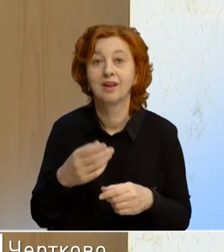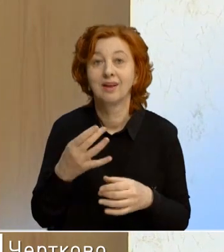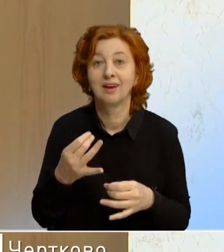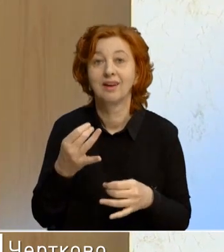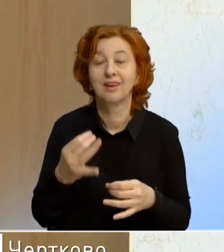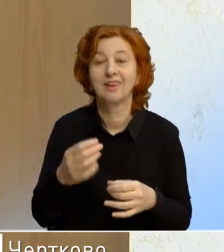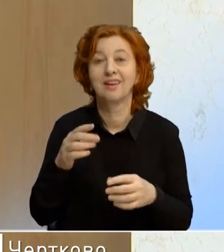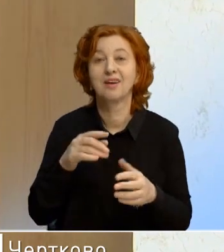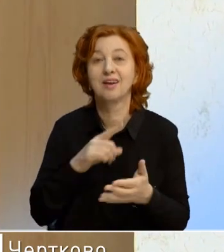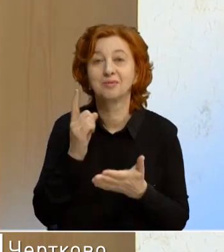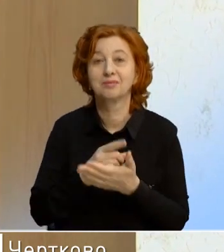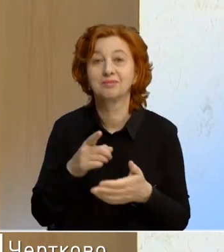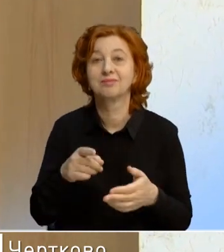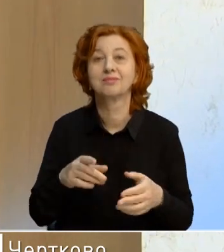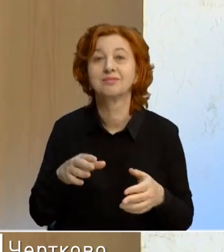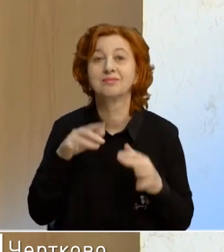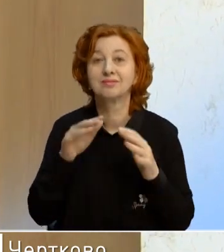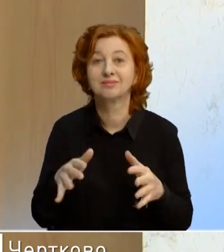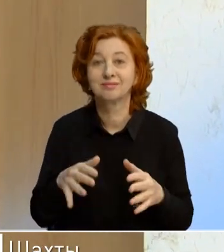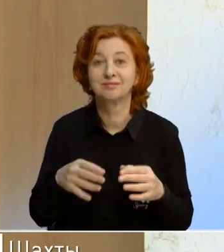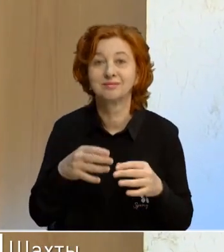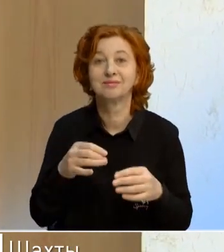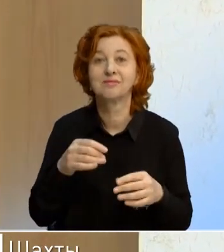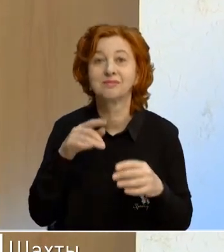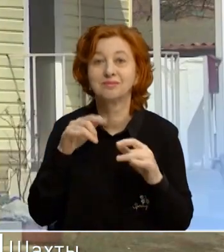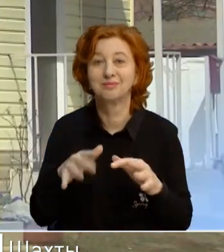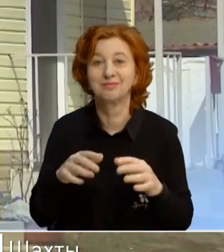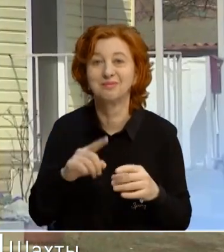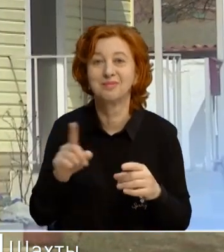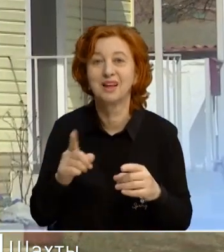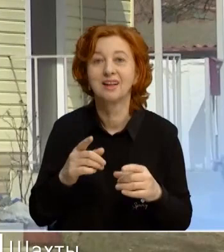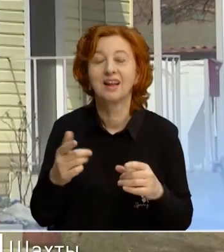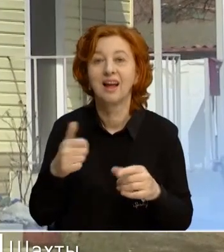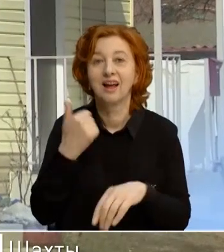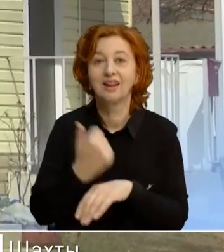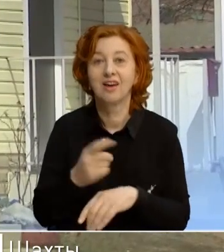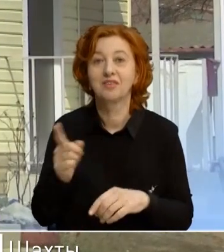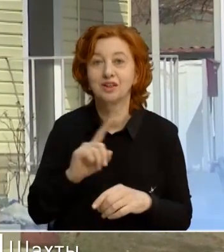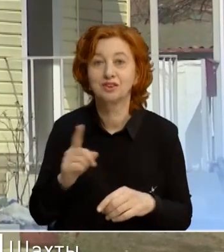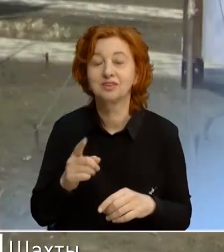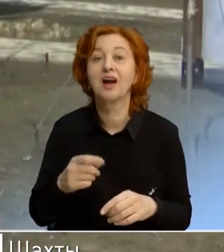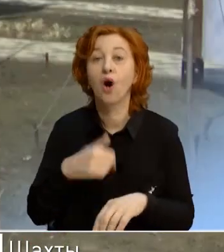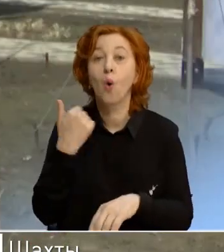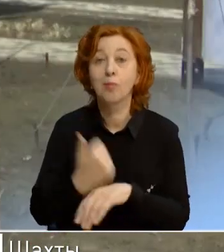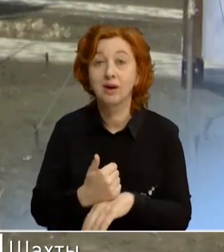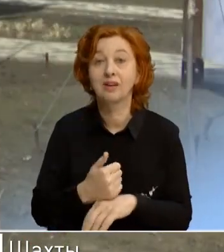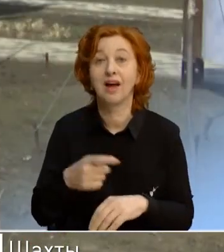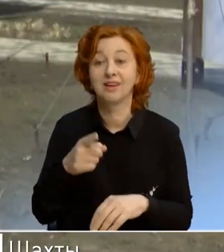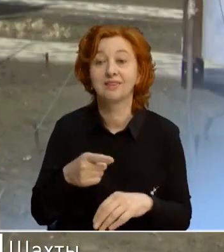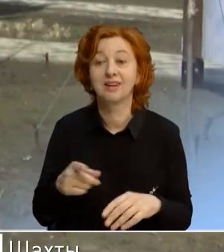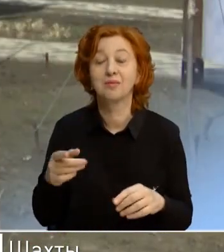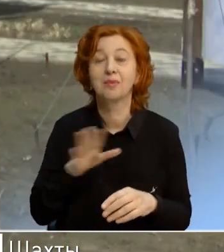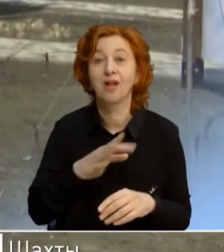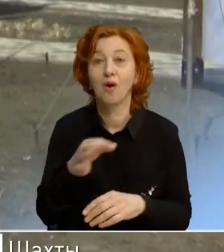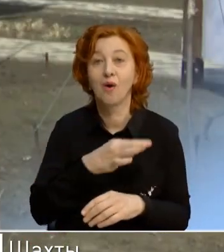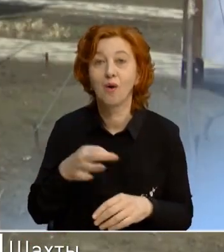деньги, знали, что будем делать ремонт. Сейчас я учусь на заочной форме в экономическом университете. Губернатор нашей области